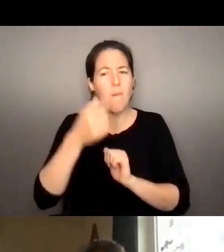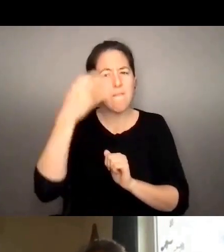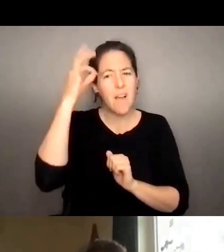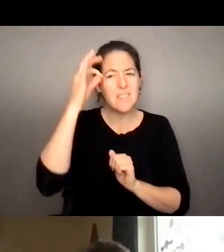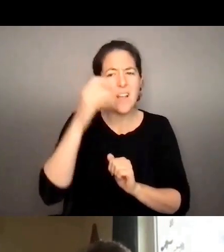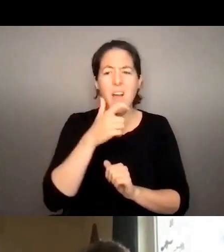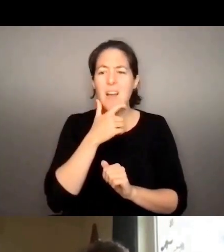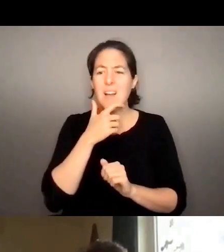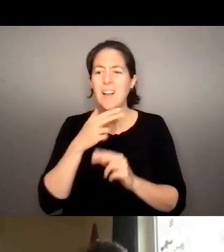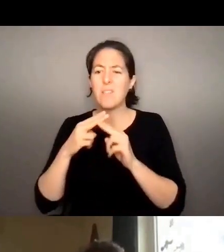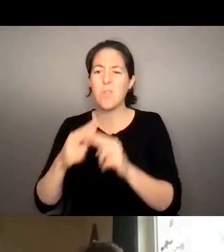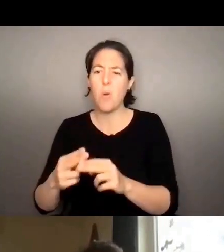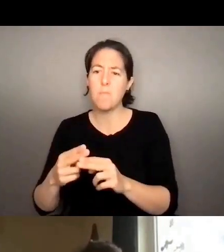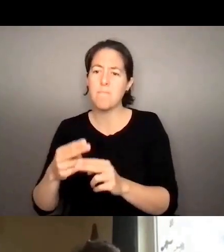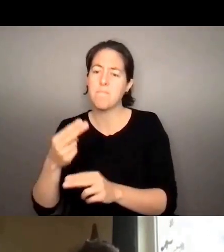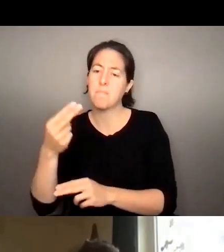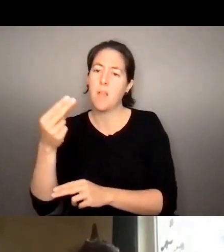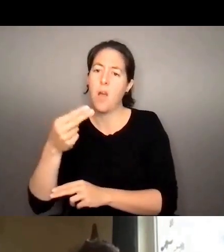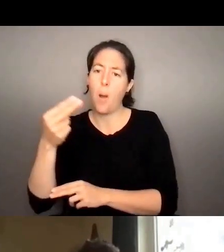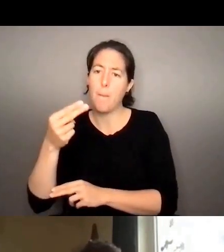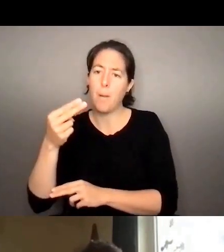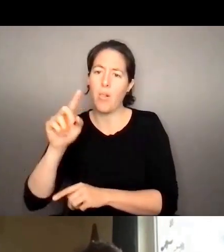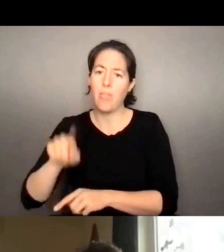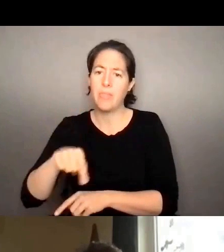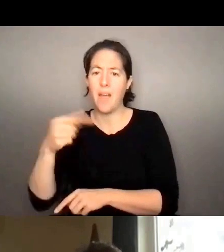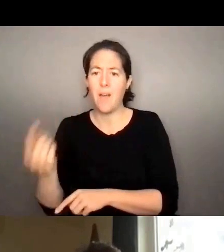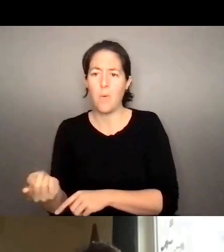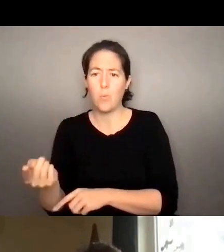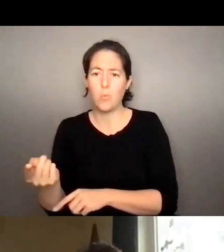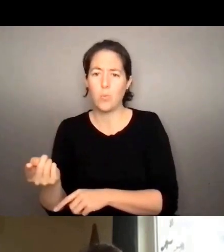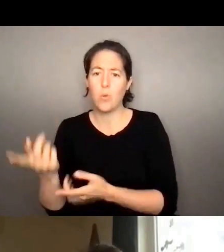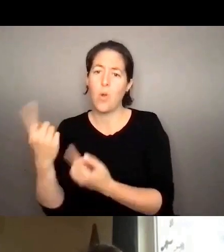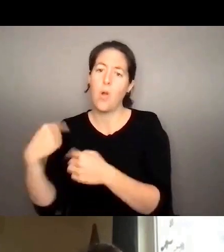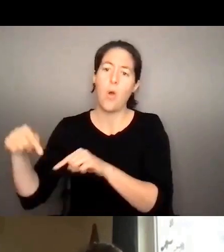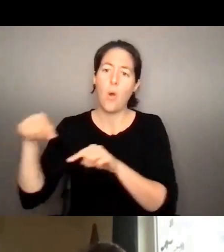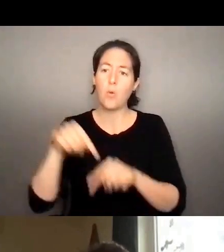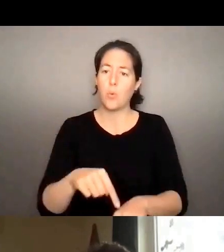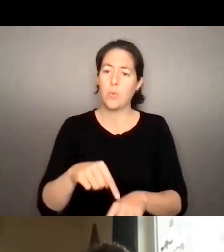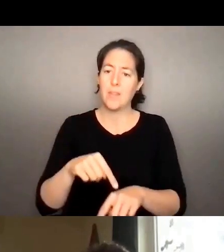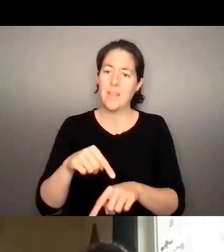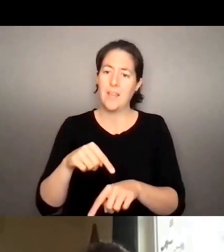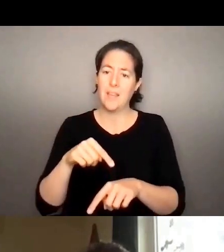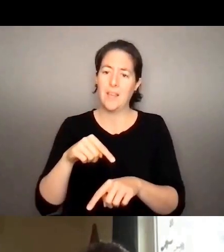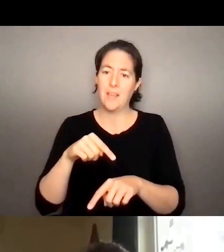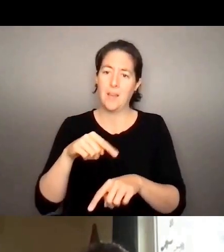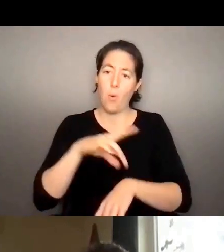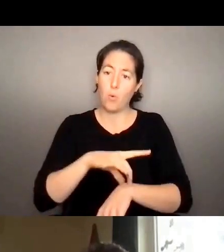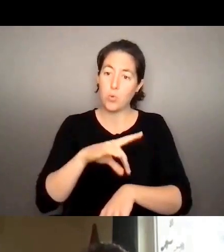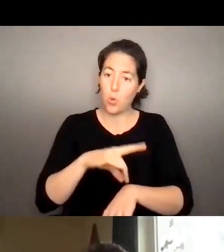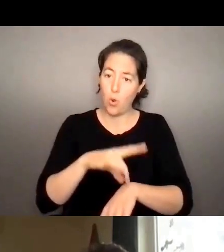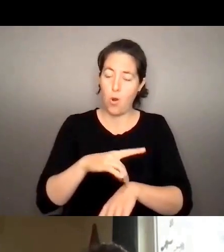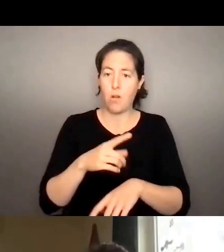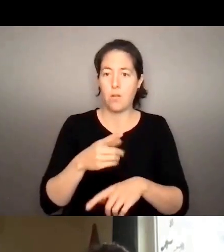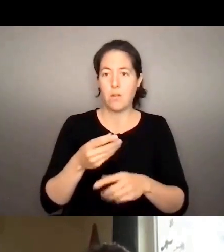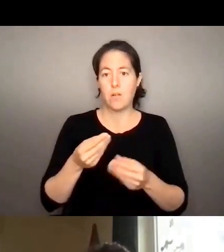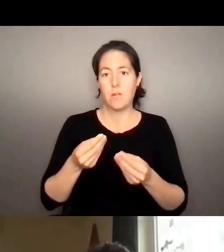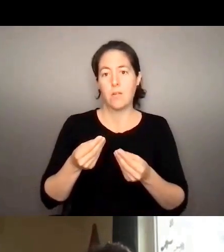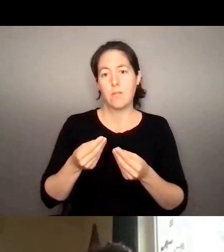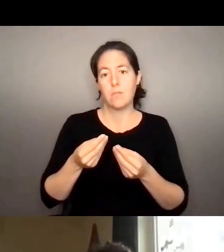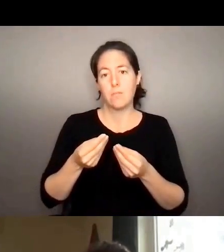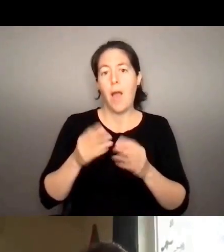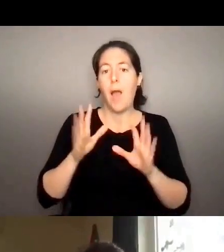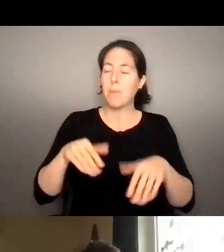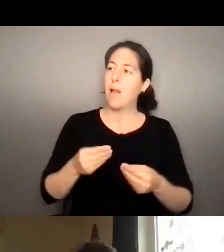des humble down. Ils sont retournés à l'humus ou au sol. Ils ont arrêté, là, puis dans le fond, ils ont laissé la place au déploiement des